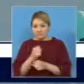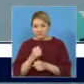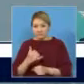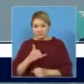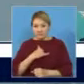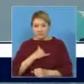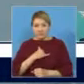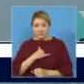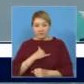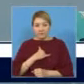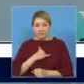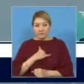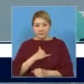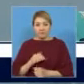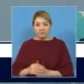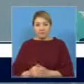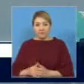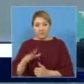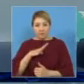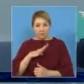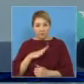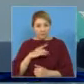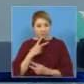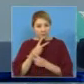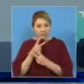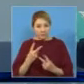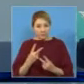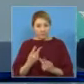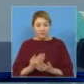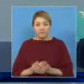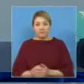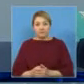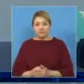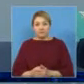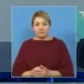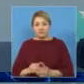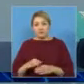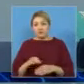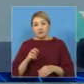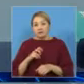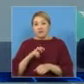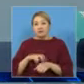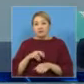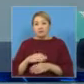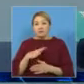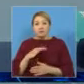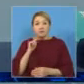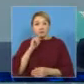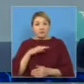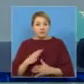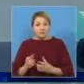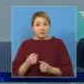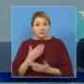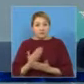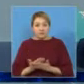нас. Обращения были обоснованными и к поставщику применены меры экономического